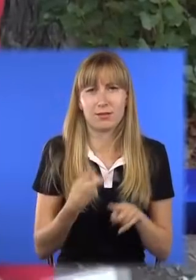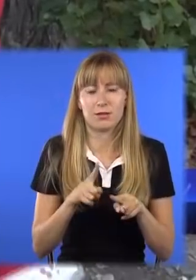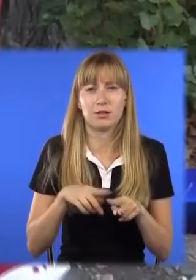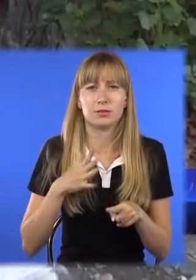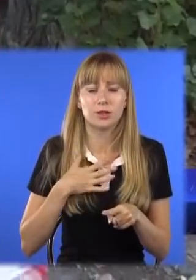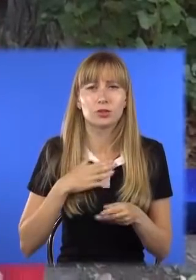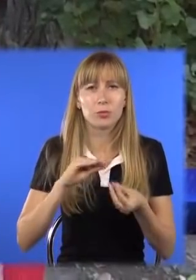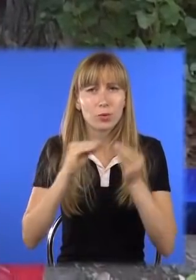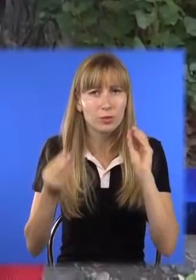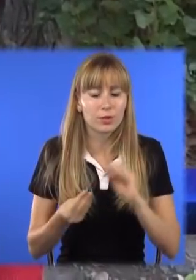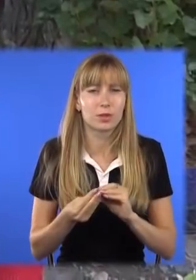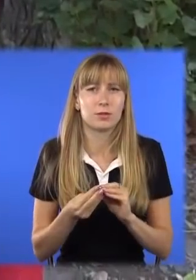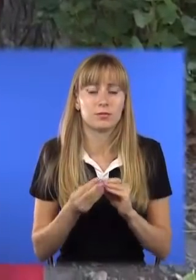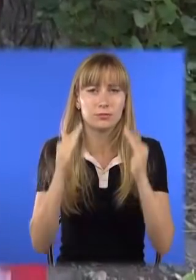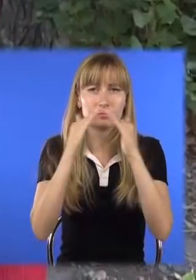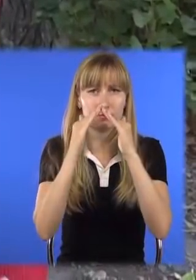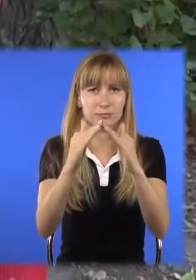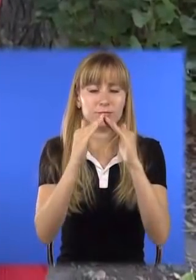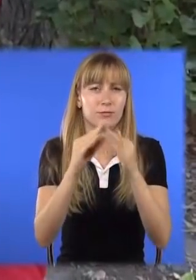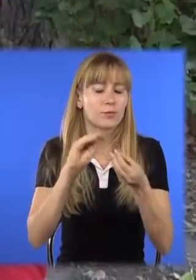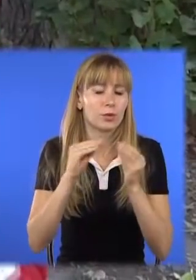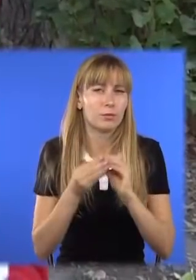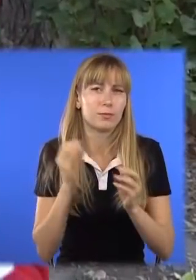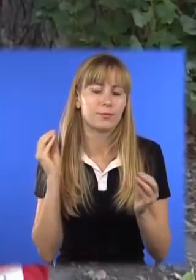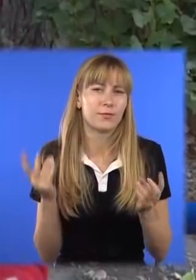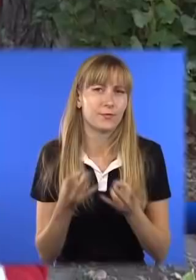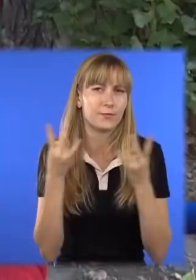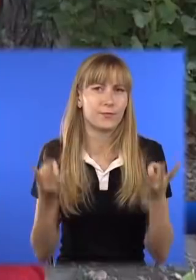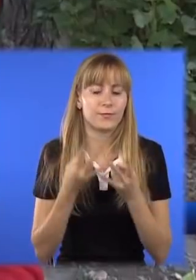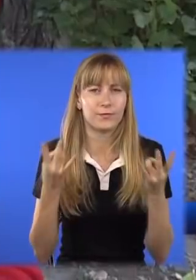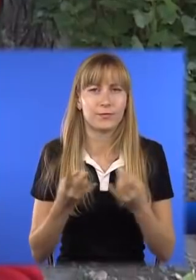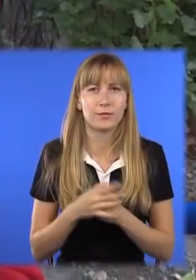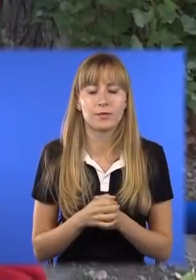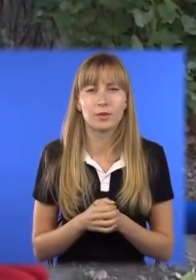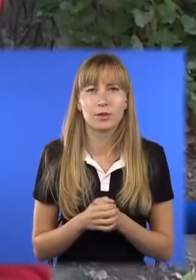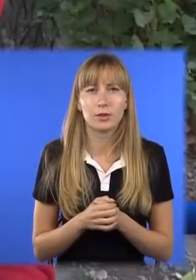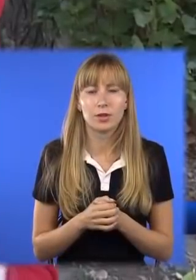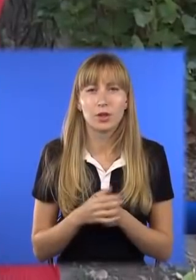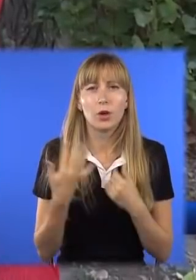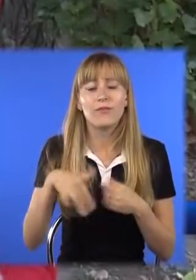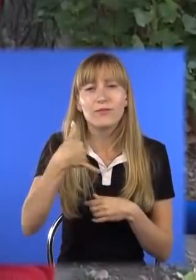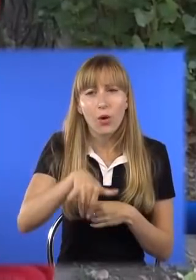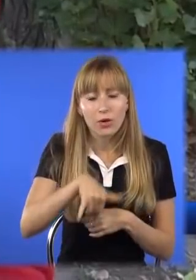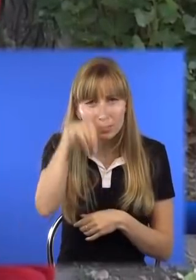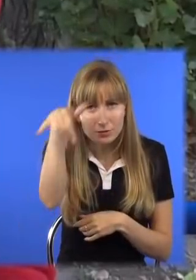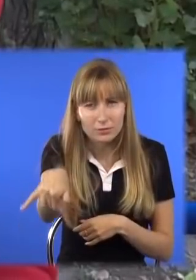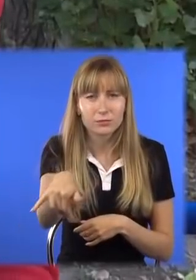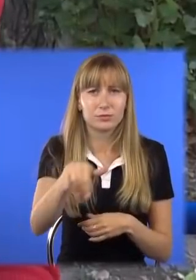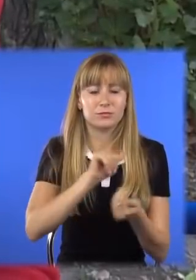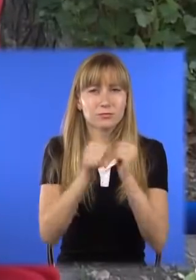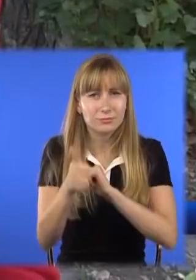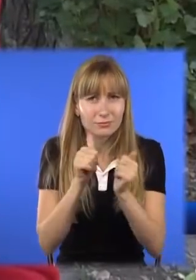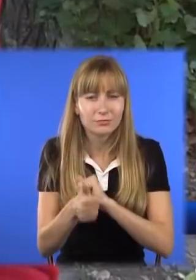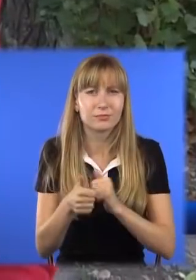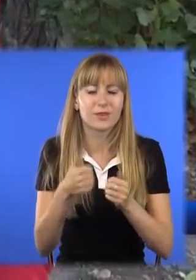із покрівлями будинків. Уже дійшло до того, що вже підставляємо відра, підставляємо